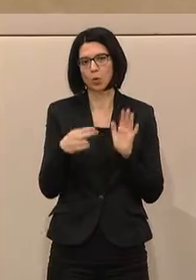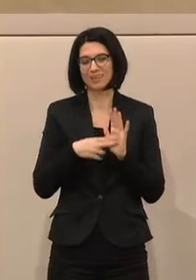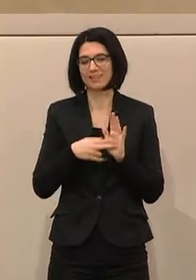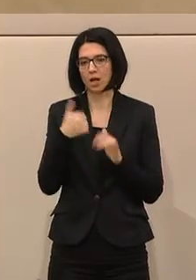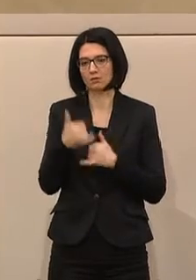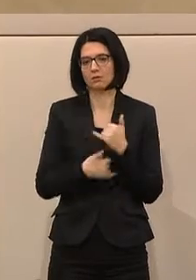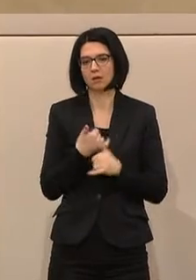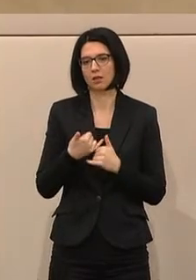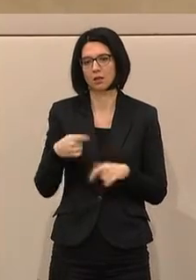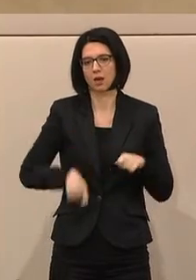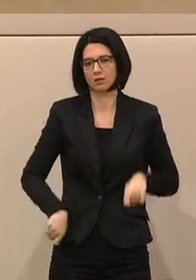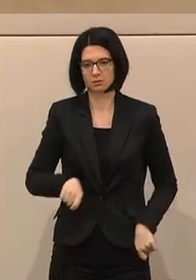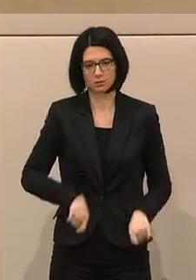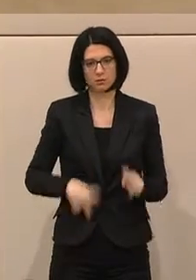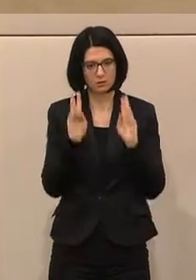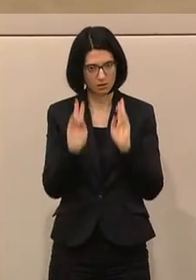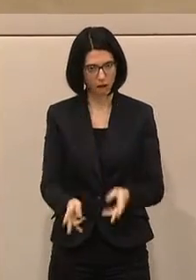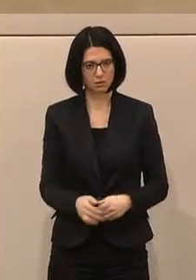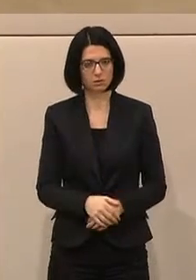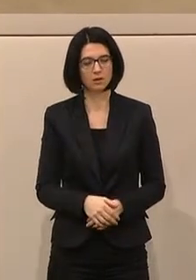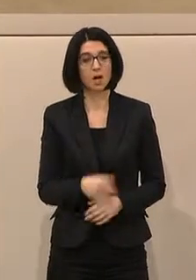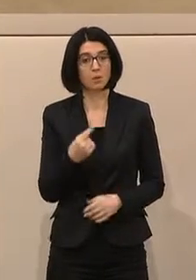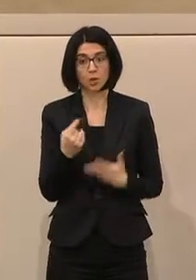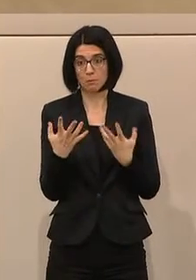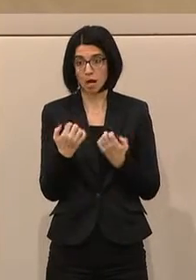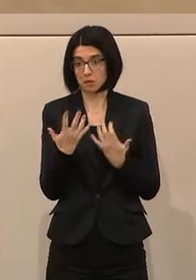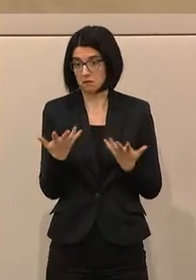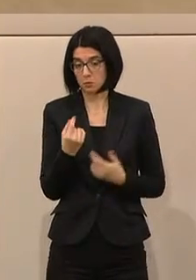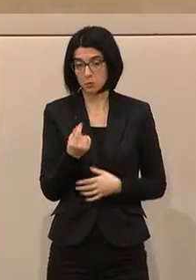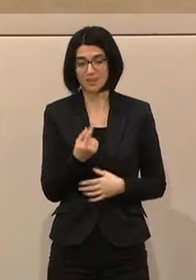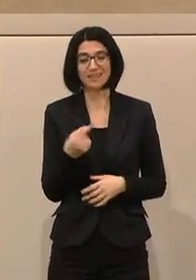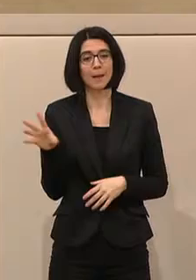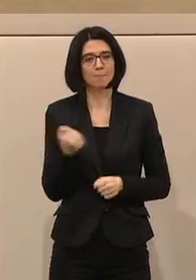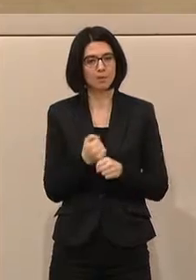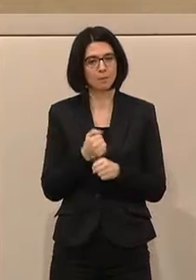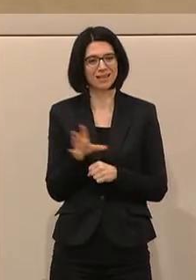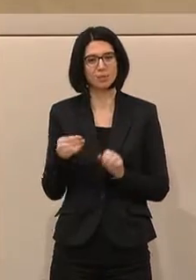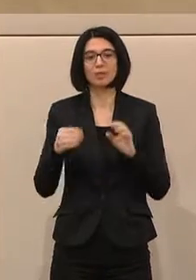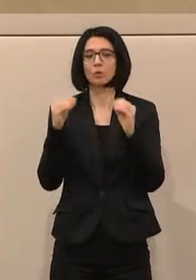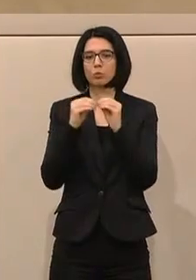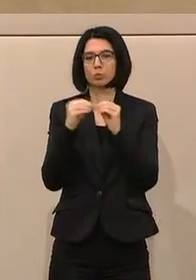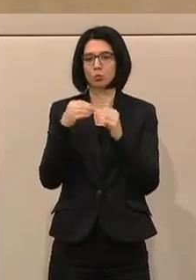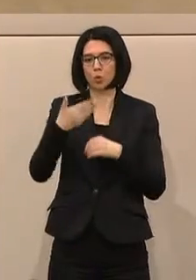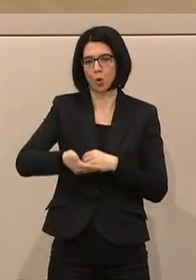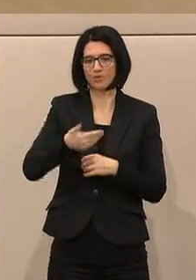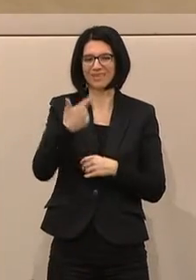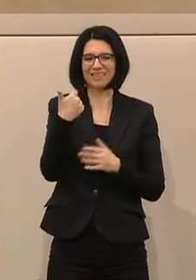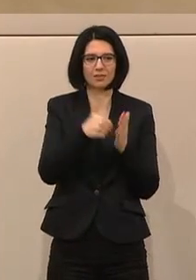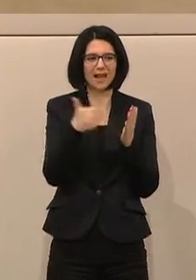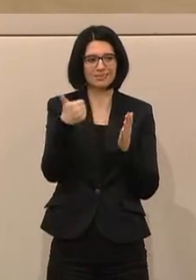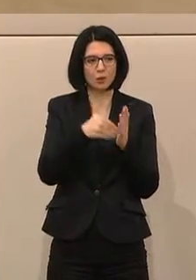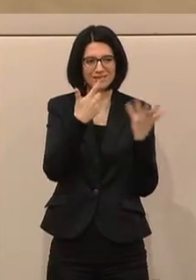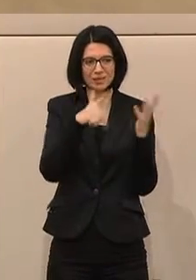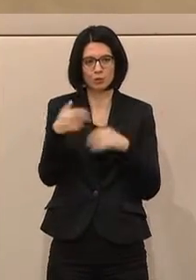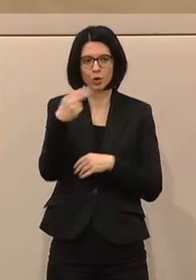Jahr mehr in der Geldbörse haben. Was heißt das in der Praxis? Einem Mitarbeiter mit einem Bruttolohn von 1.700